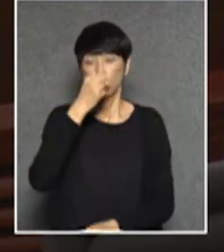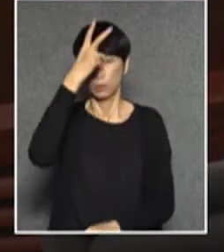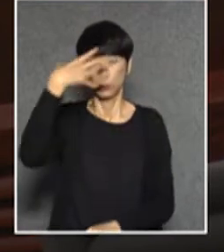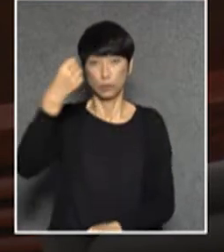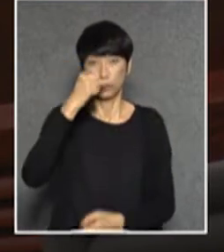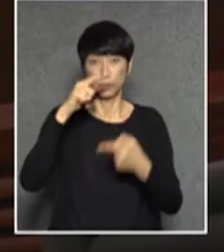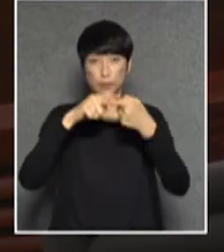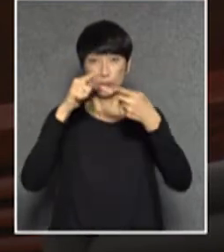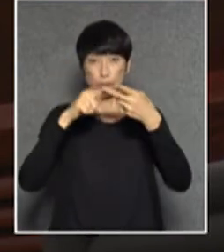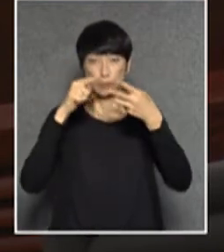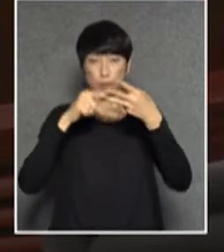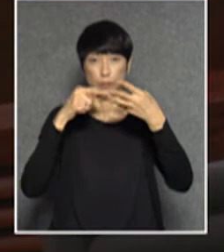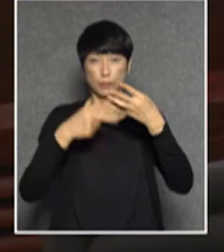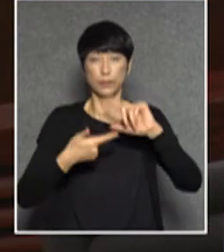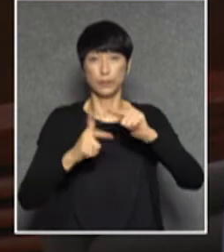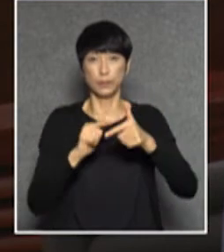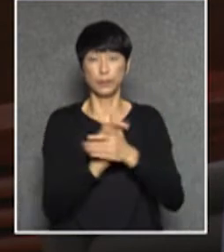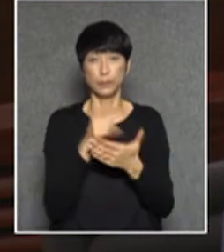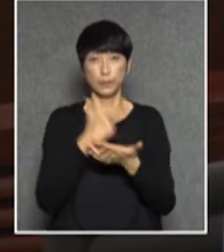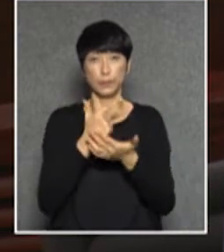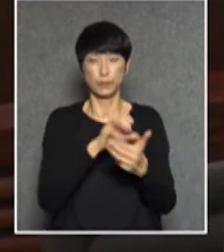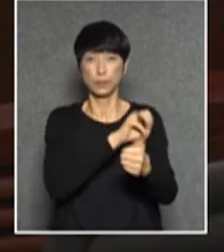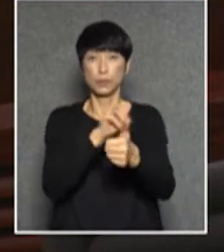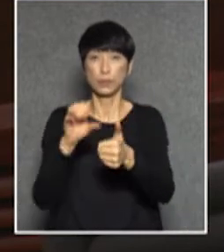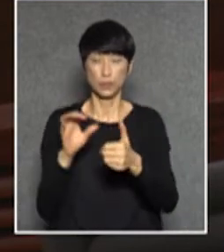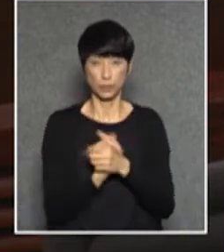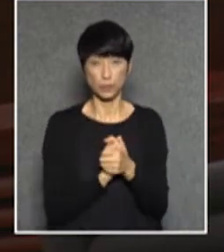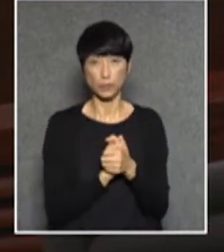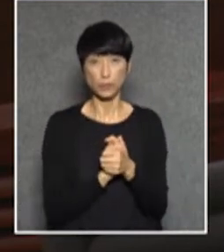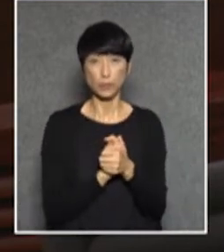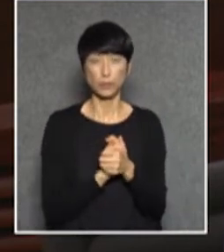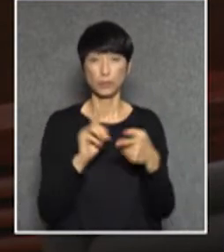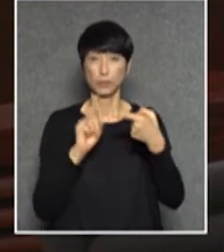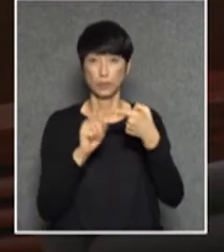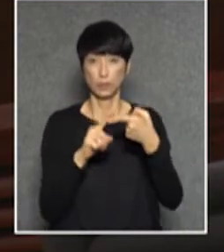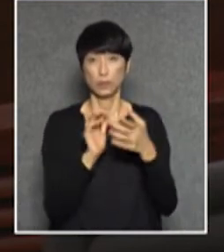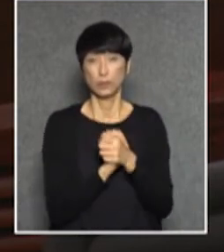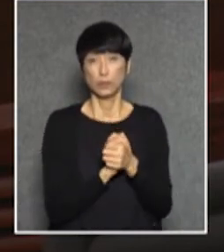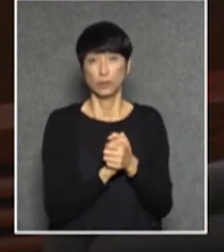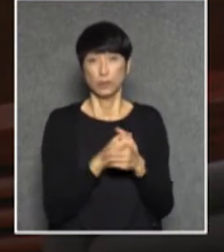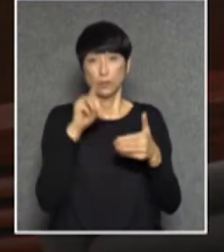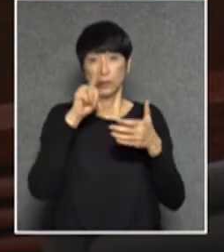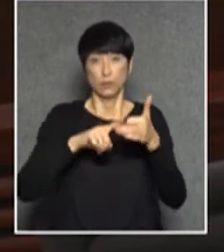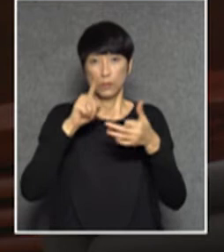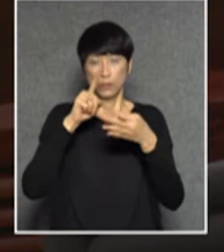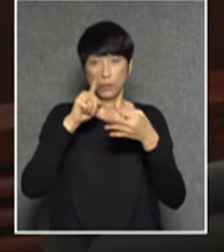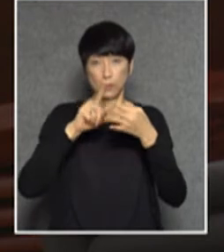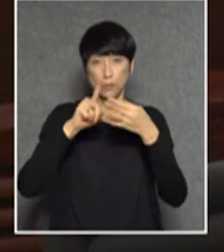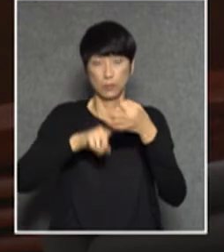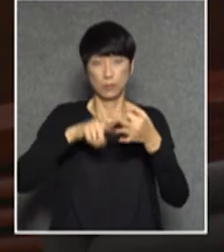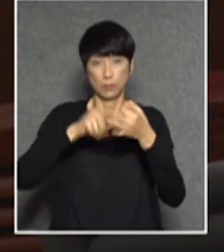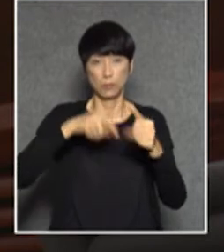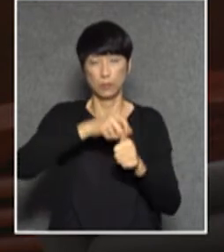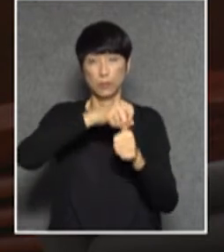四項重點的議題諮詢公眾。第一，提名委員會的構成及產生辦